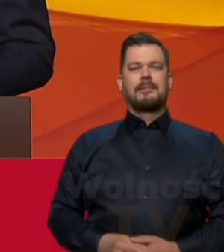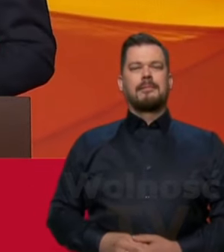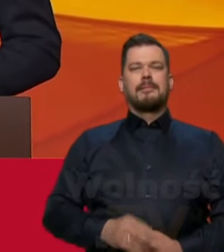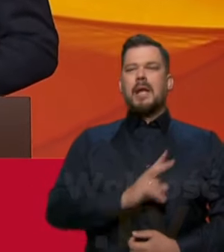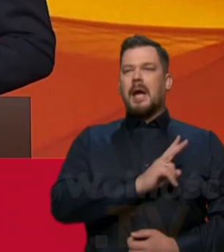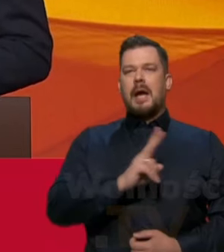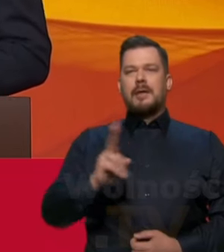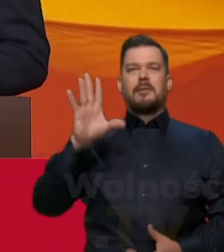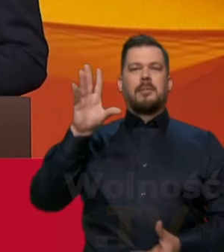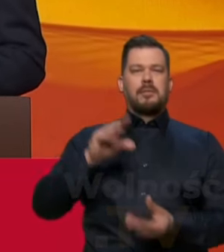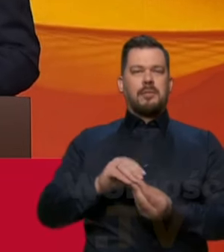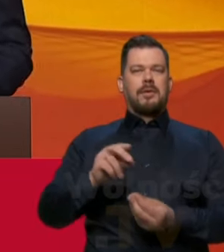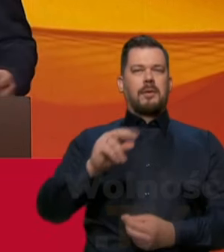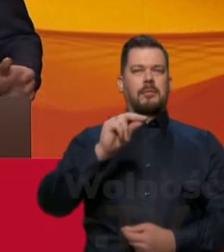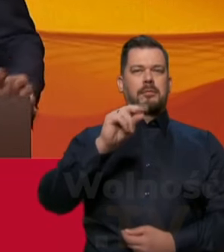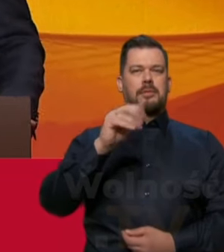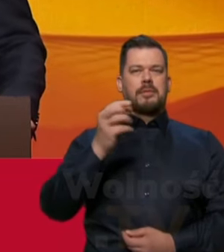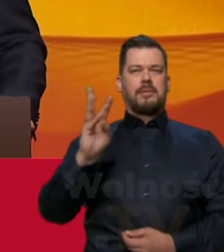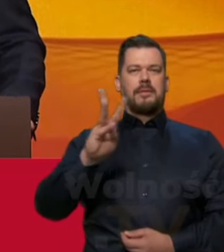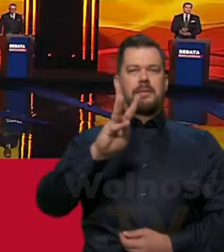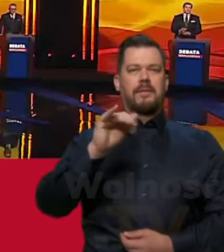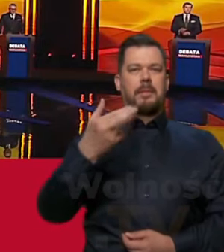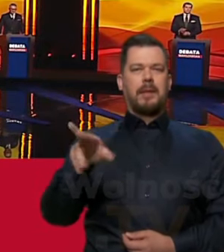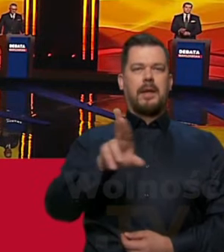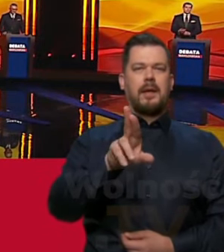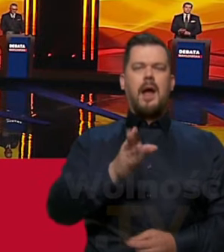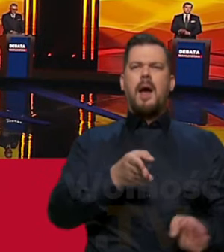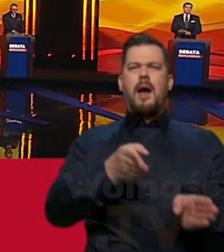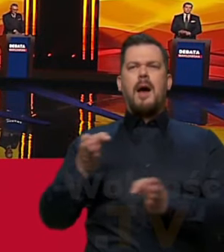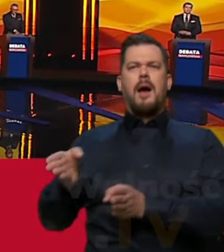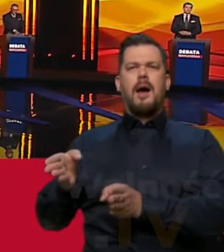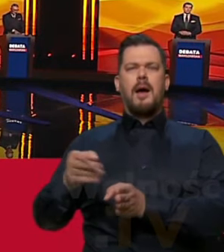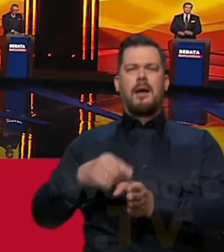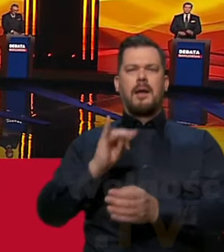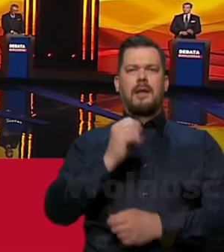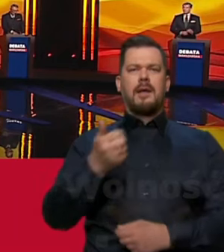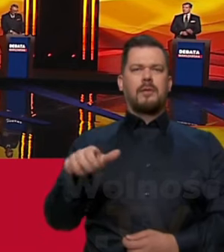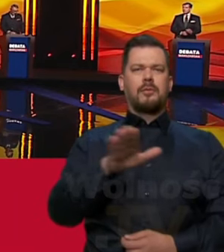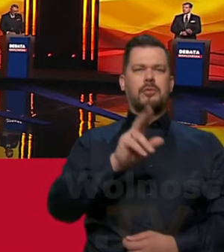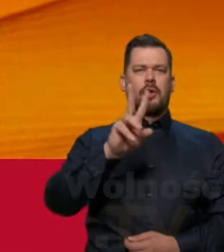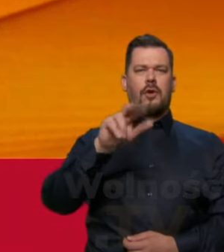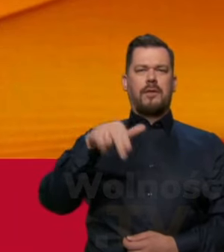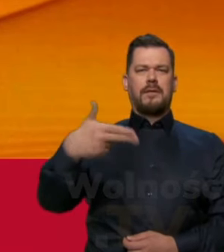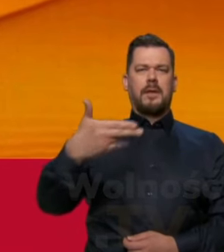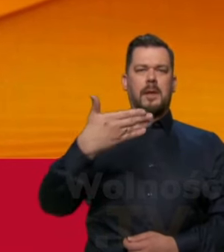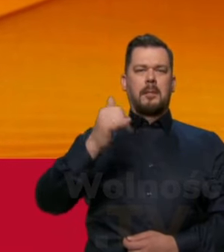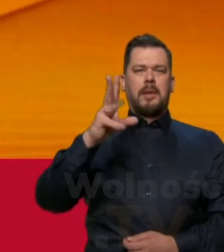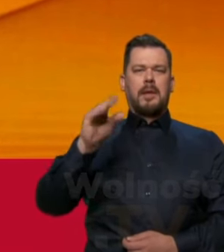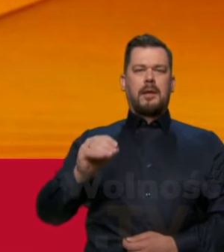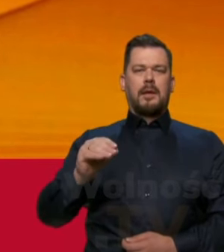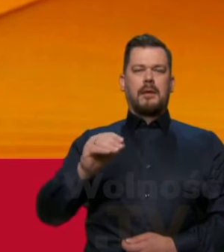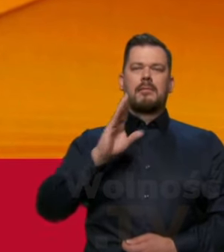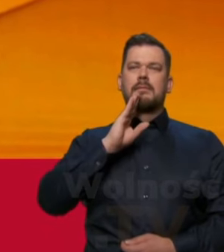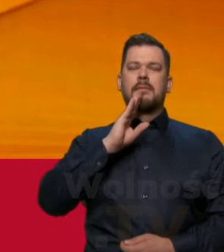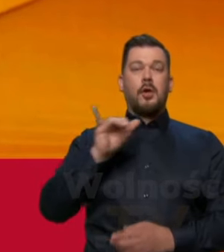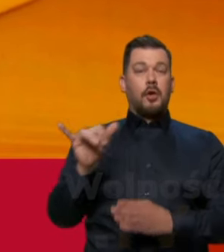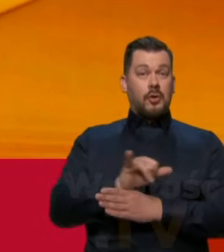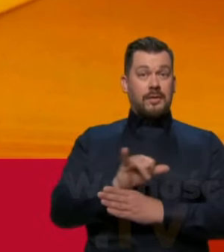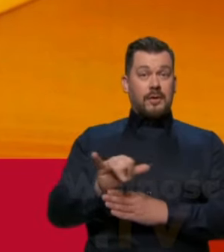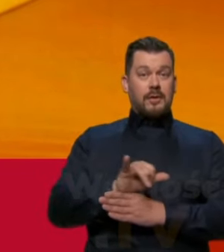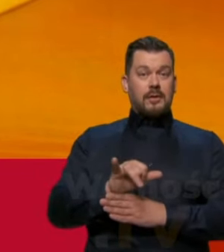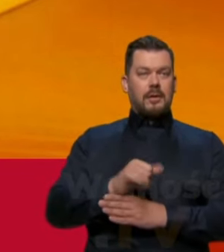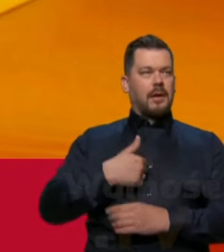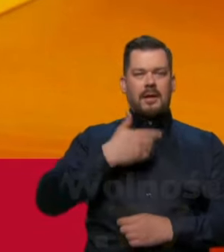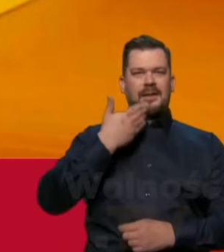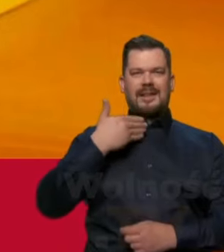program podsumował Przemysław Wipler. Jak podsumuje go Janusz Korwin-Mikke? Jak Polak jedzie do Nowego Jorku, to nie chce mieć